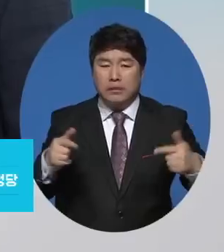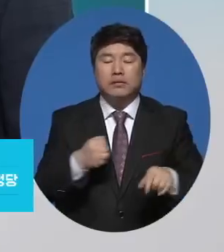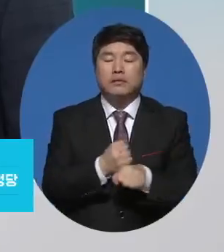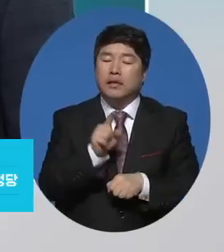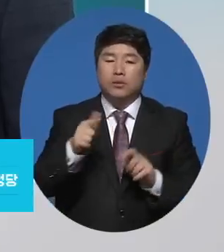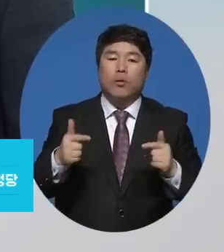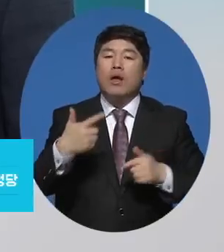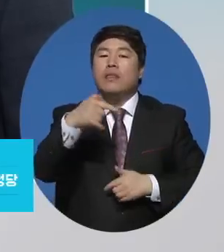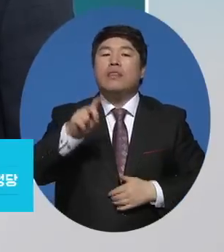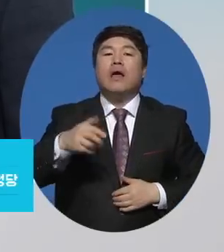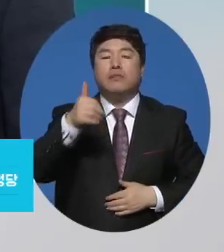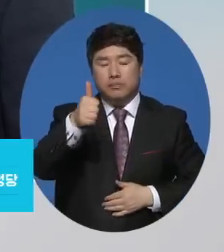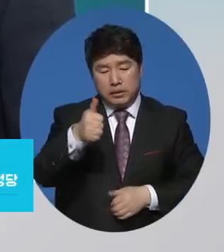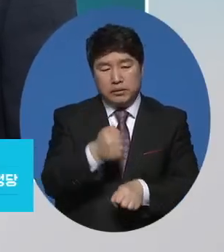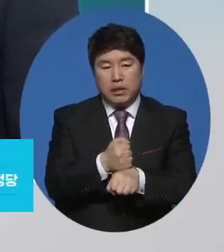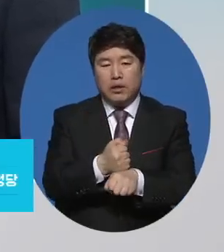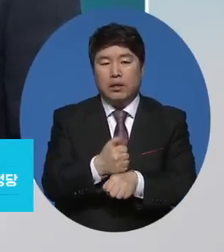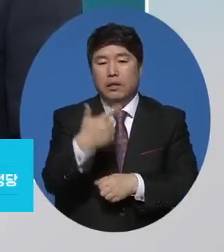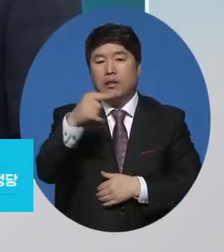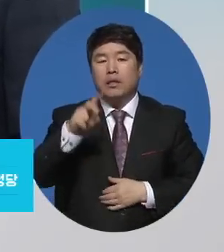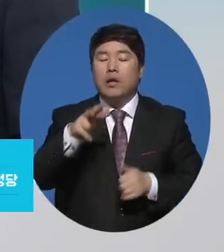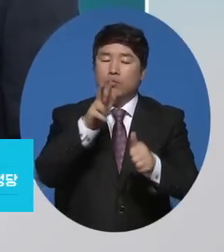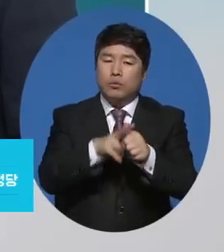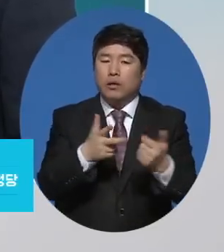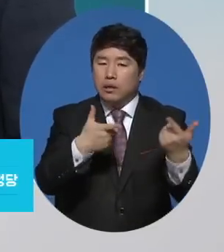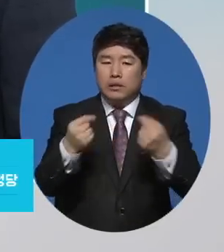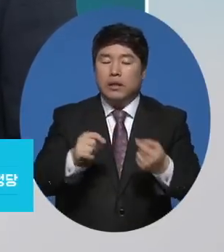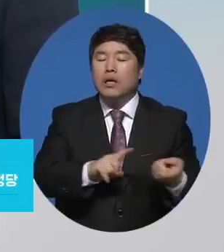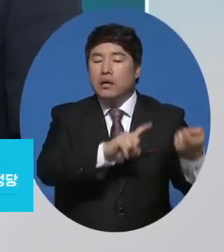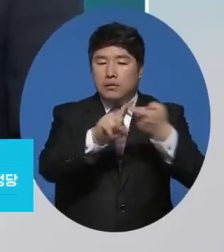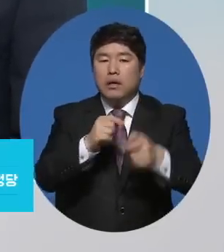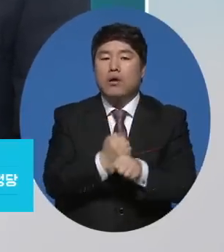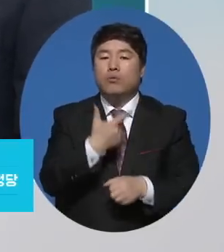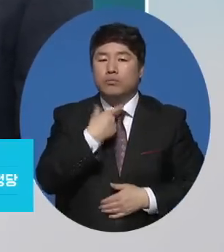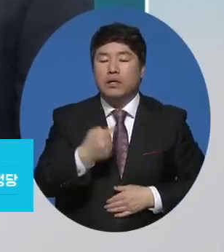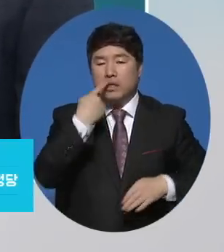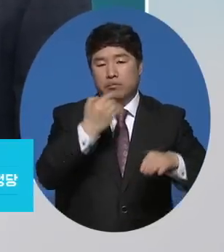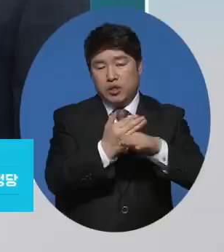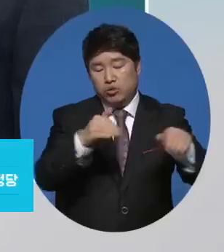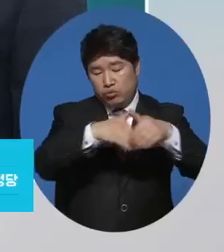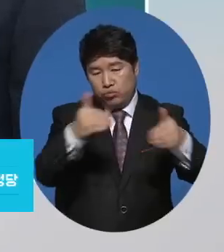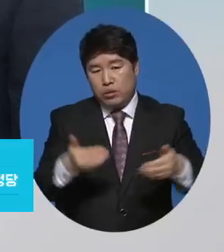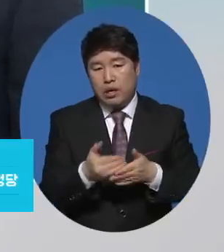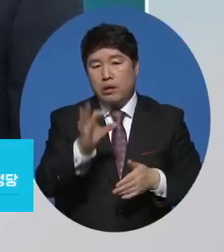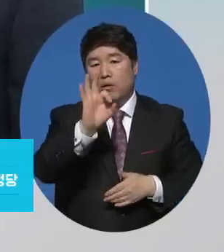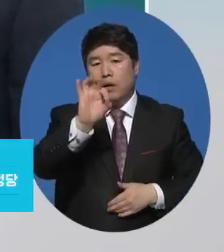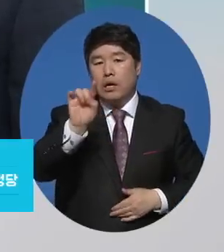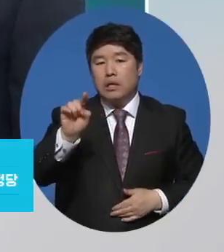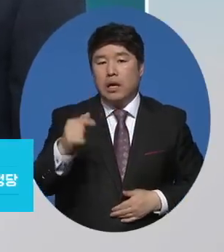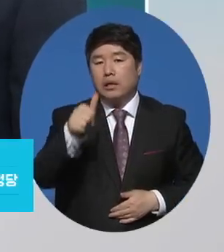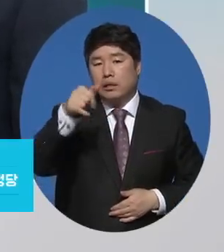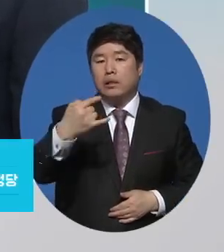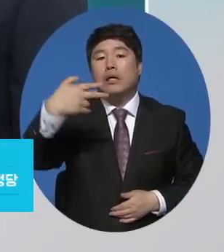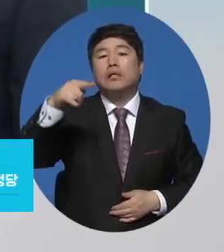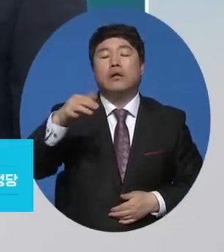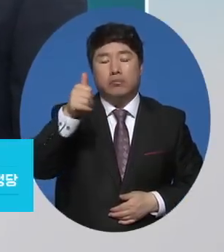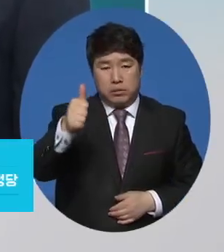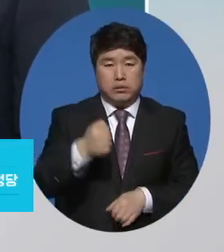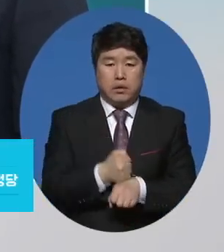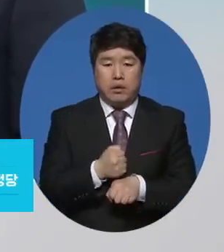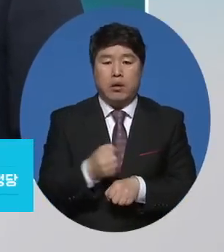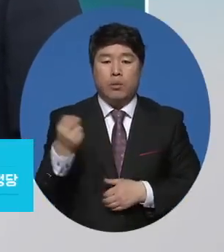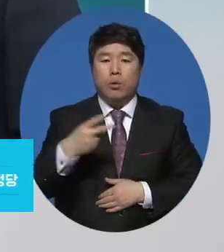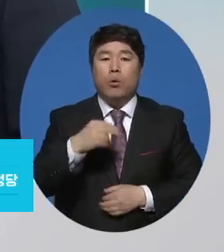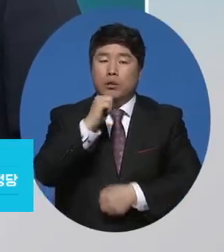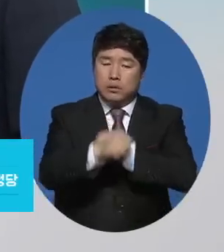지사께서 후보께서 그렇게 연정을 하고 싶어 하시는 민주당의 안희정지사 있지 않습니까 안희정 지사는 또